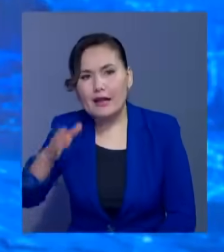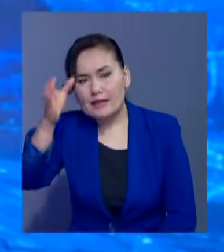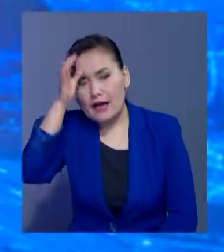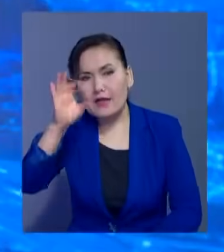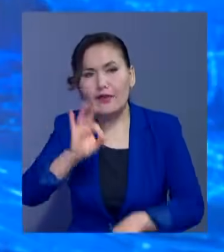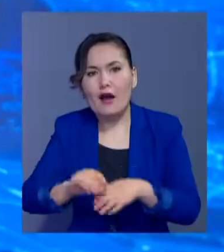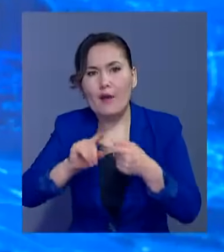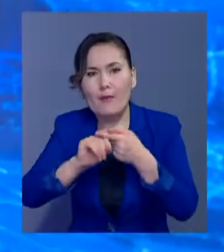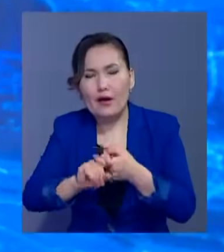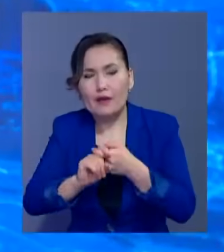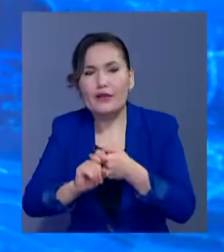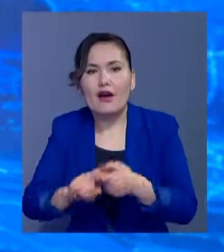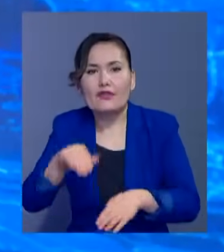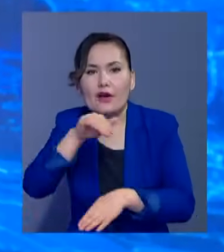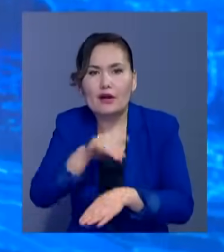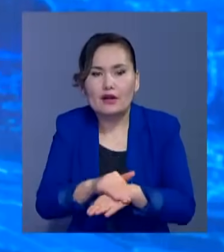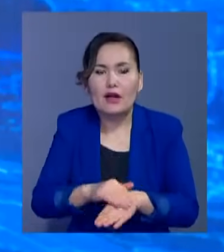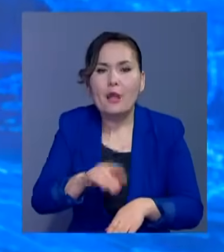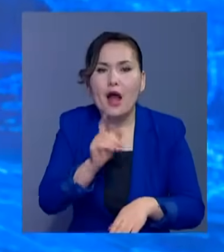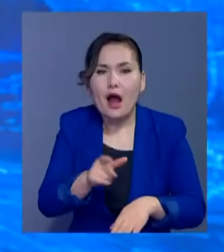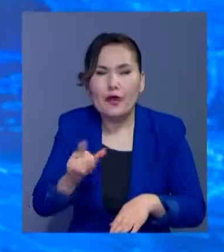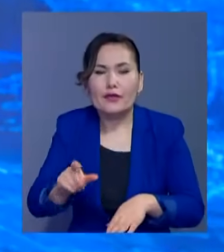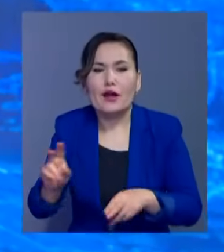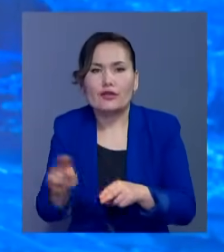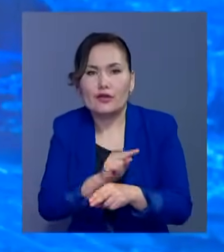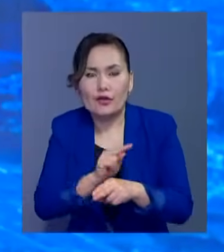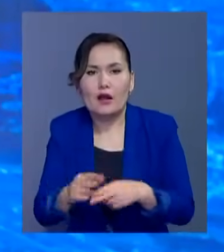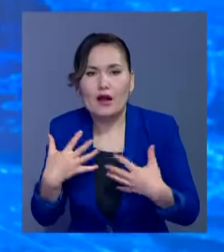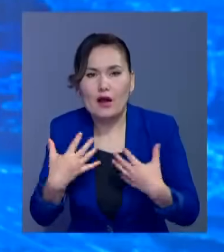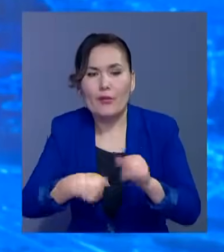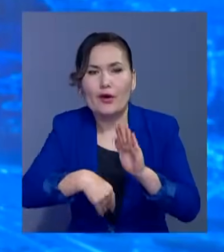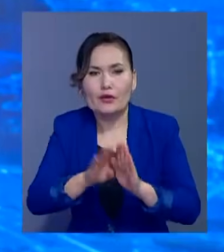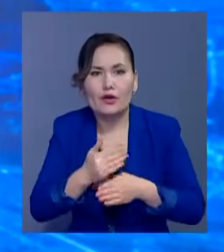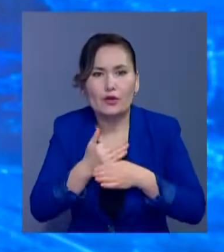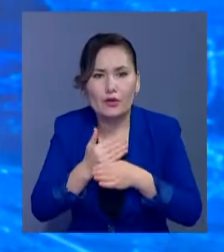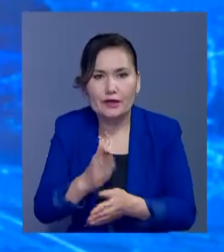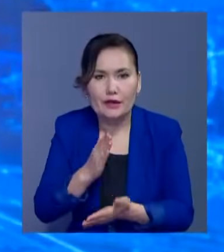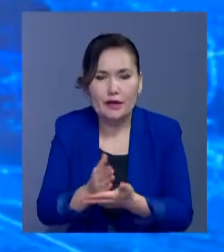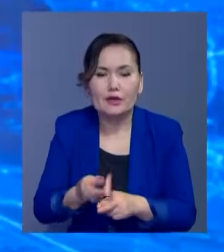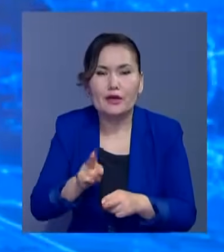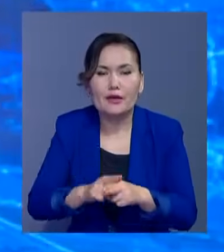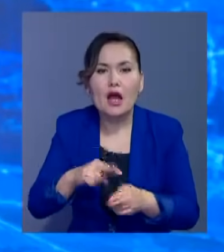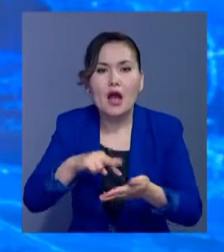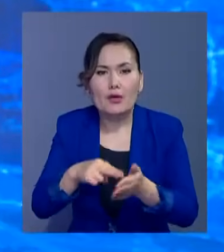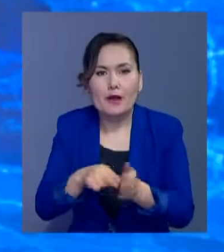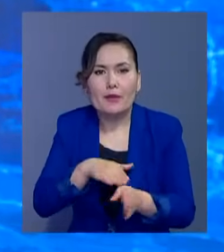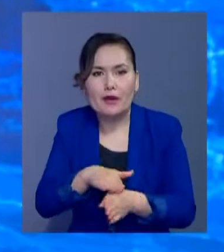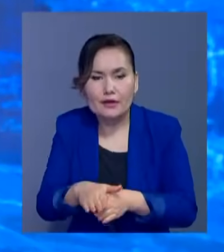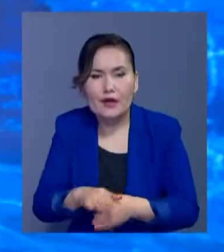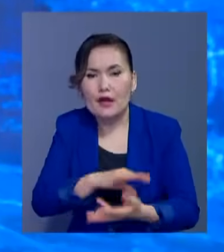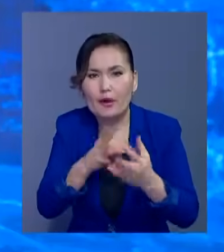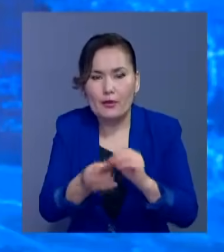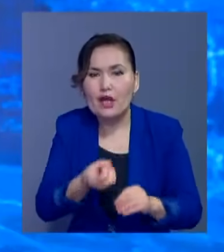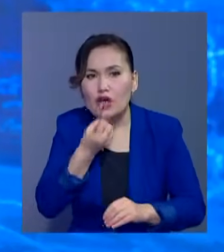COVID-19 індетінің ауыр түріне шалдыққан науқастарды емдеп шығаруда жақсы нәтижеге қол жеткізді. Олар жүргізген зерттеулер